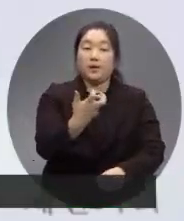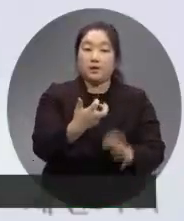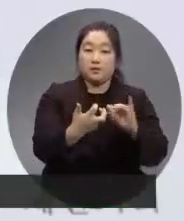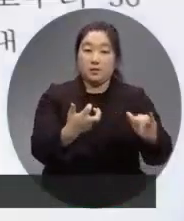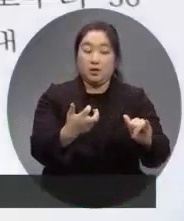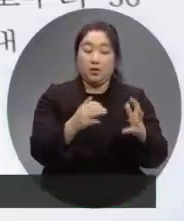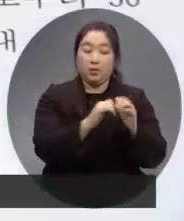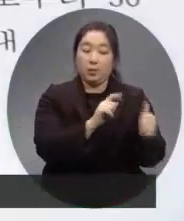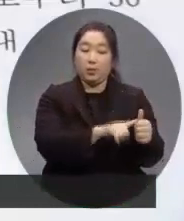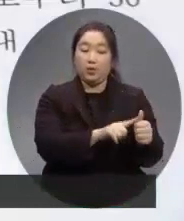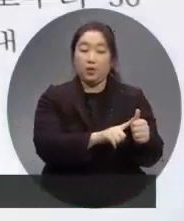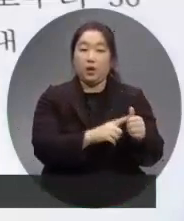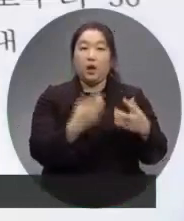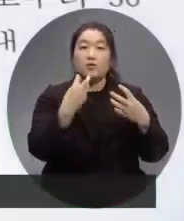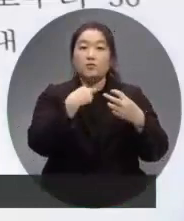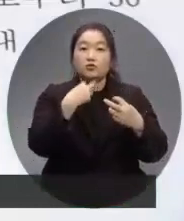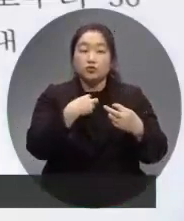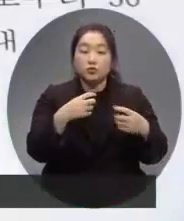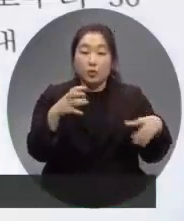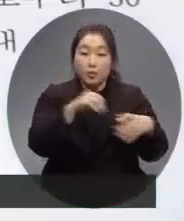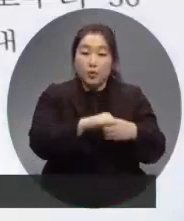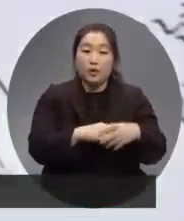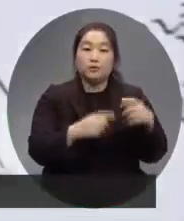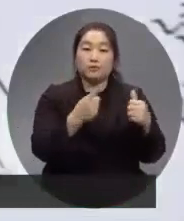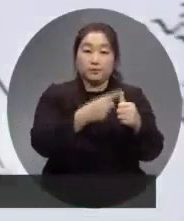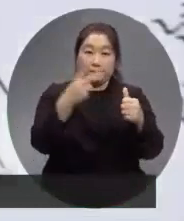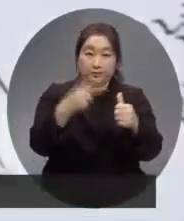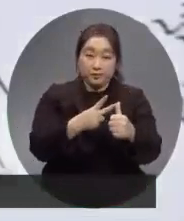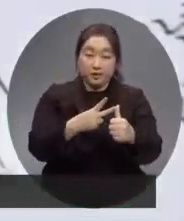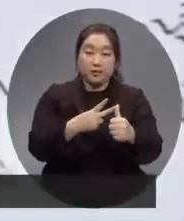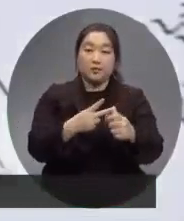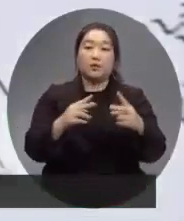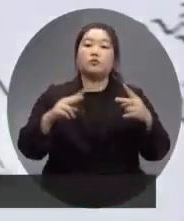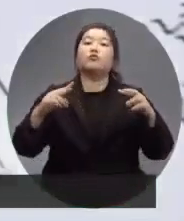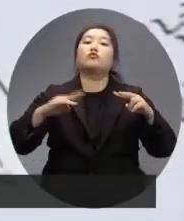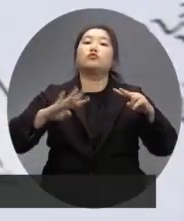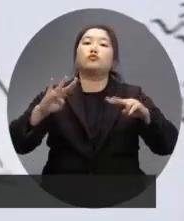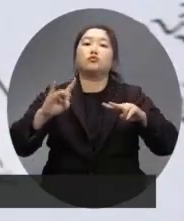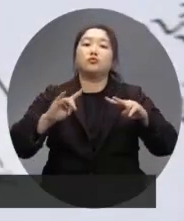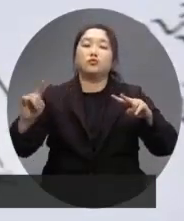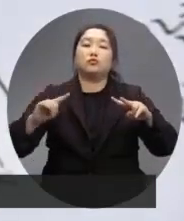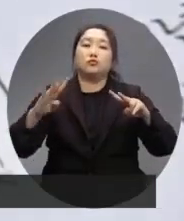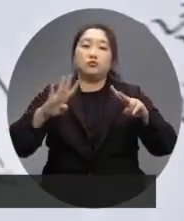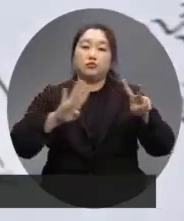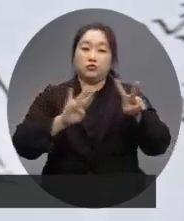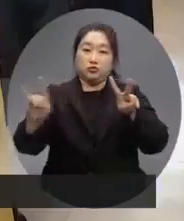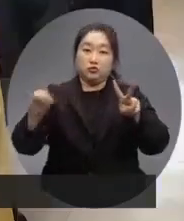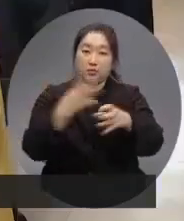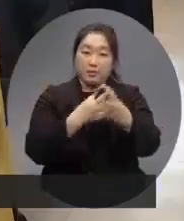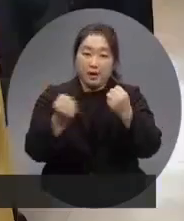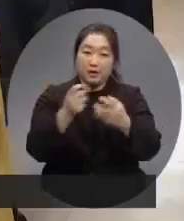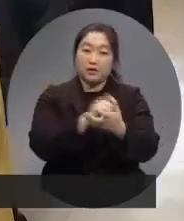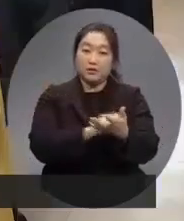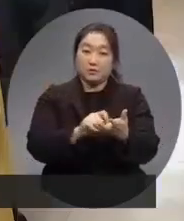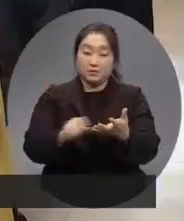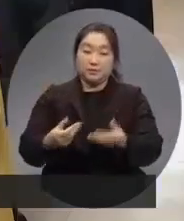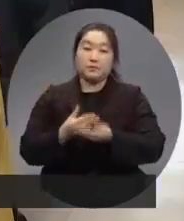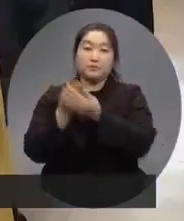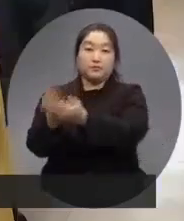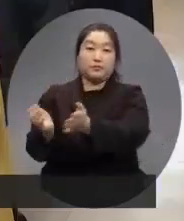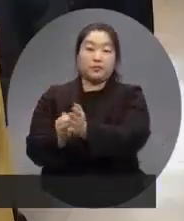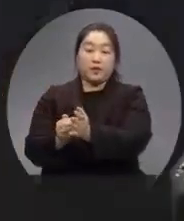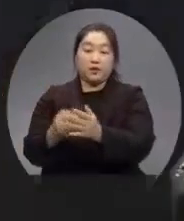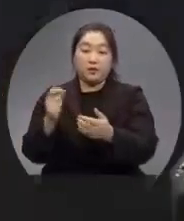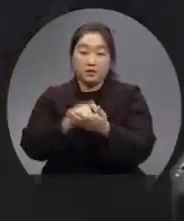농민은 중복 인원을 포함해 두 차례에 걸쳐 그보다 두 배나 많은 서명부를 제출했습니다. 서명의 진위